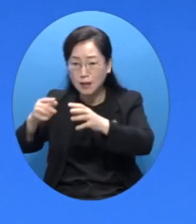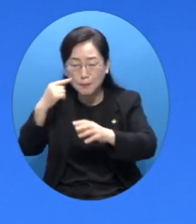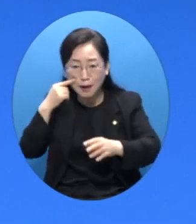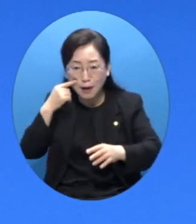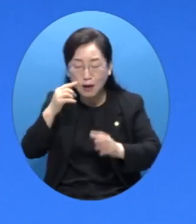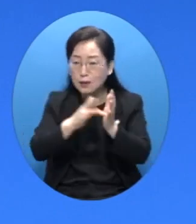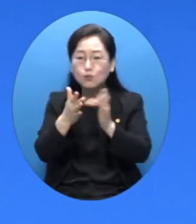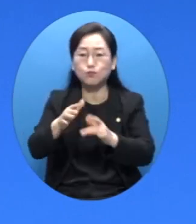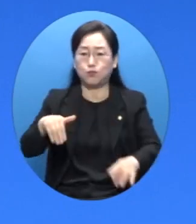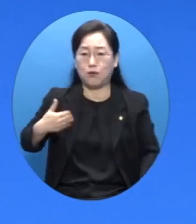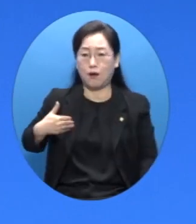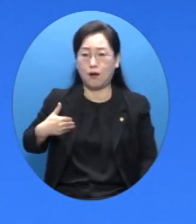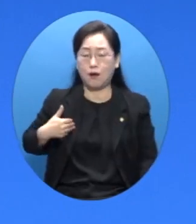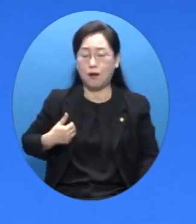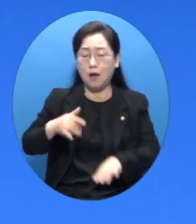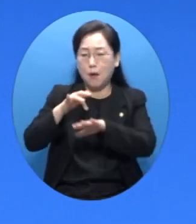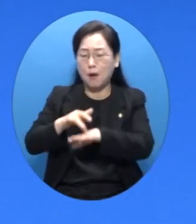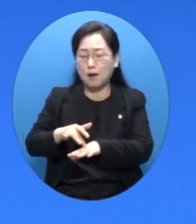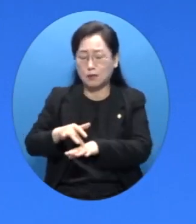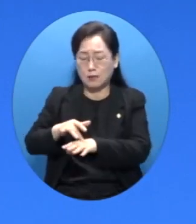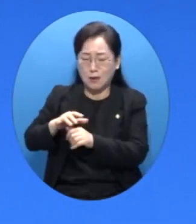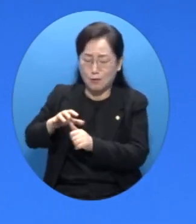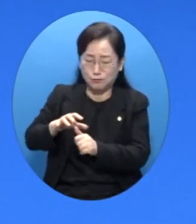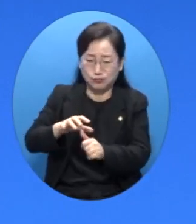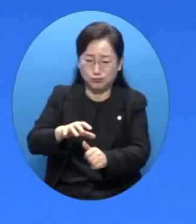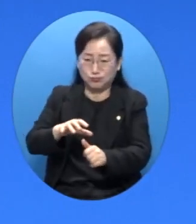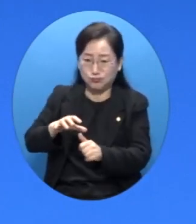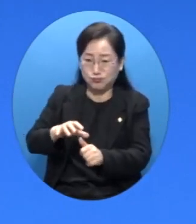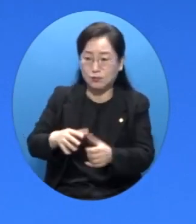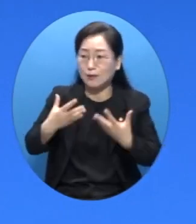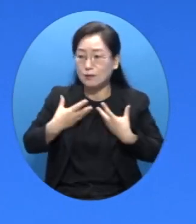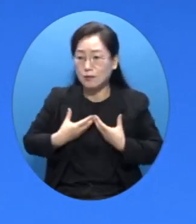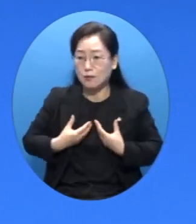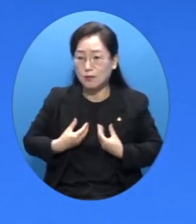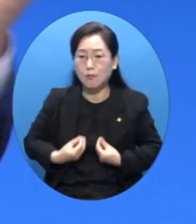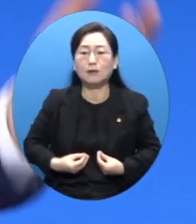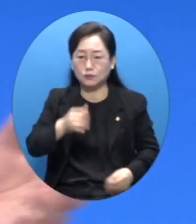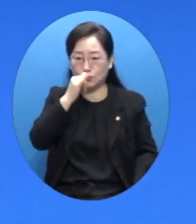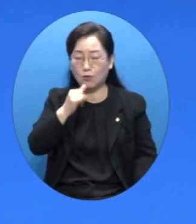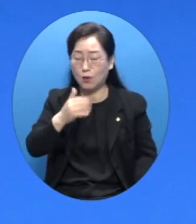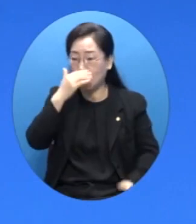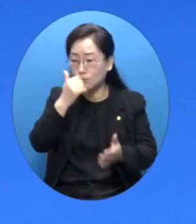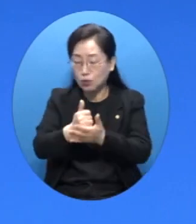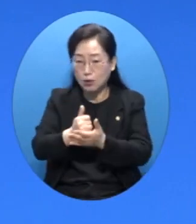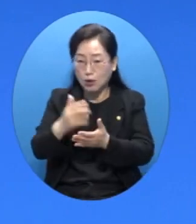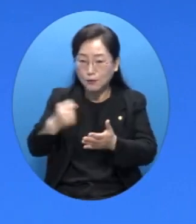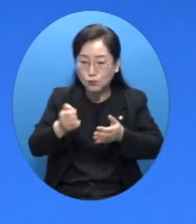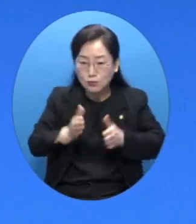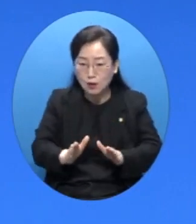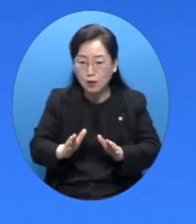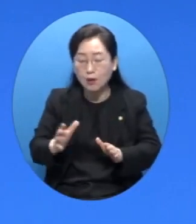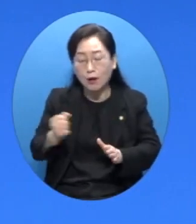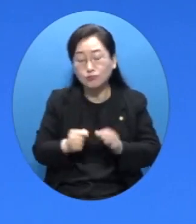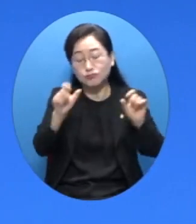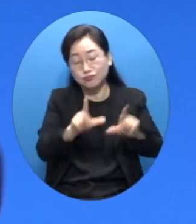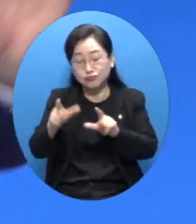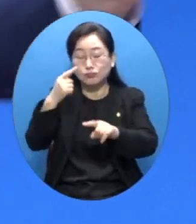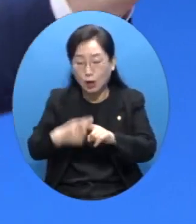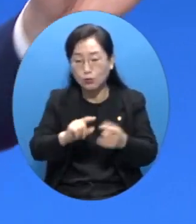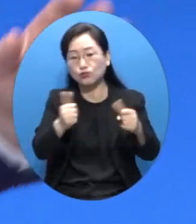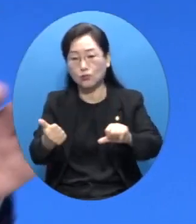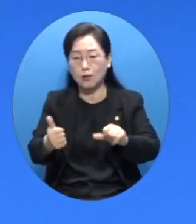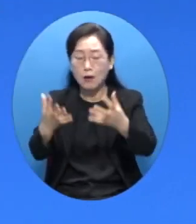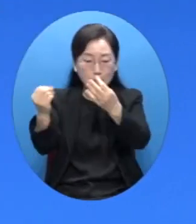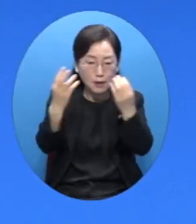예수님을 모르고 마귀에게 노예가 되어 삽니다. 그들은 절망 가운데 살고 있습니다. 죄 가운데 태어나서 죄 가운데 살다가 죄 가운데 죽어가는 인생이